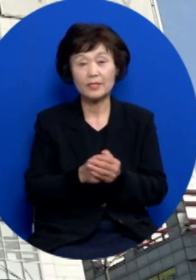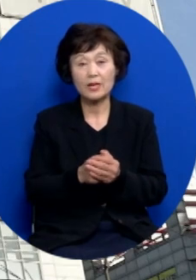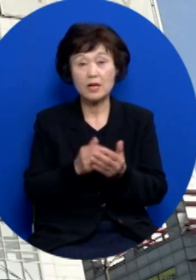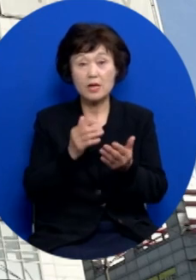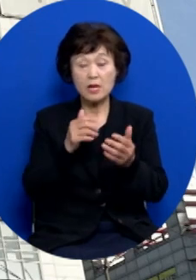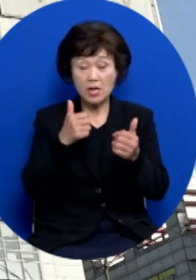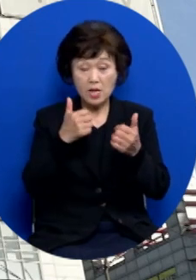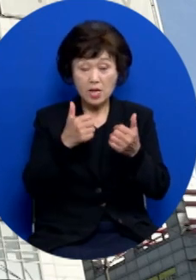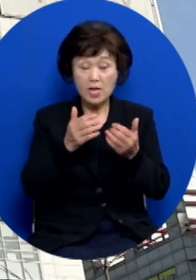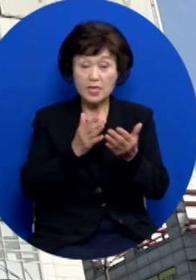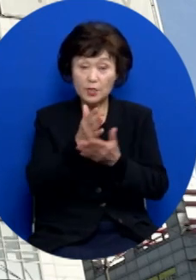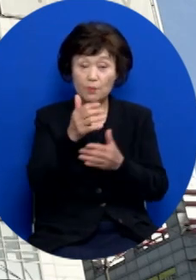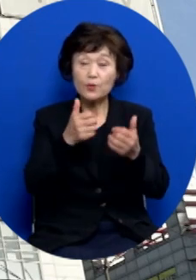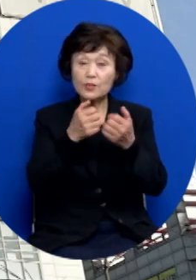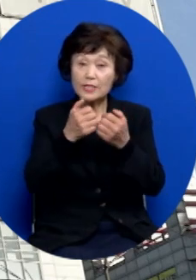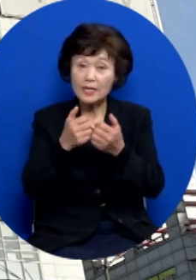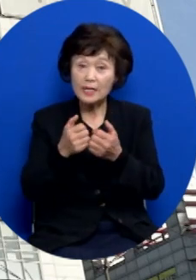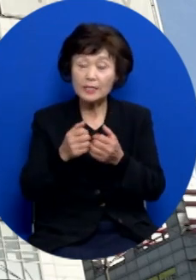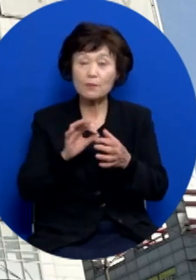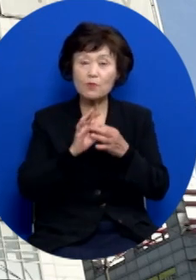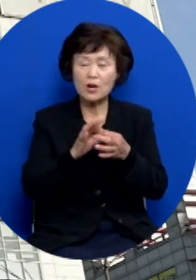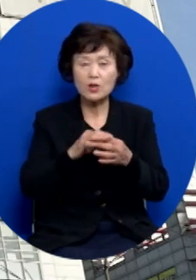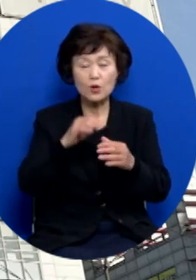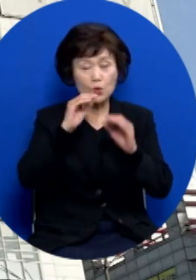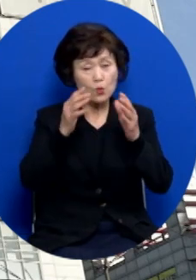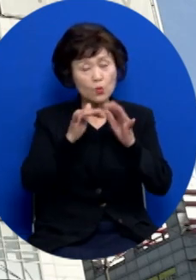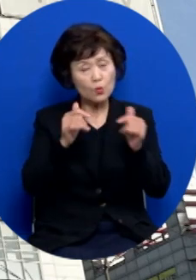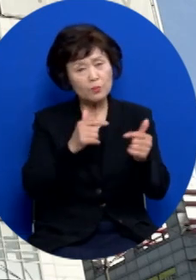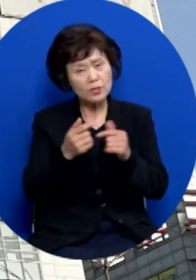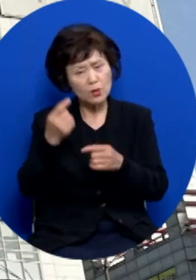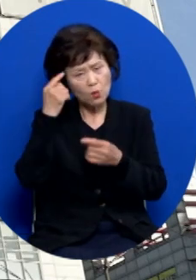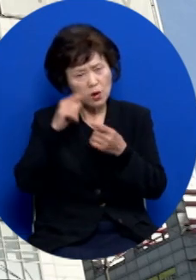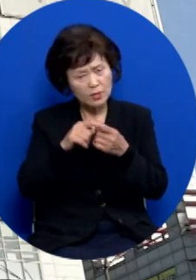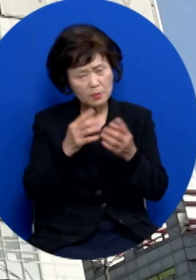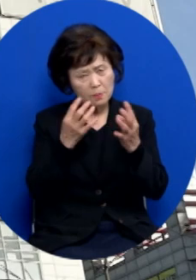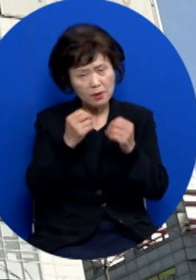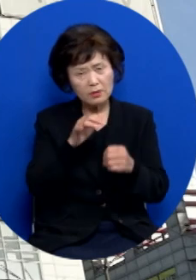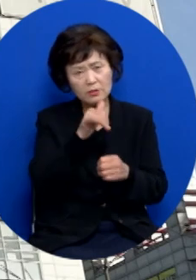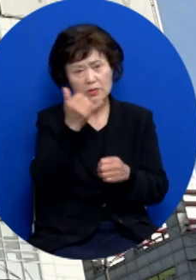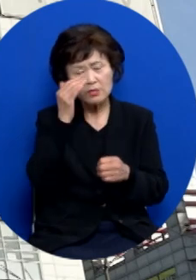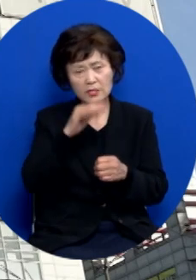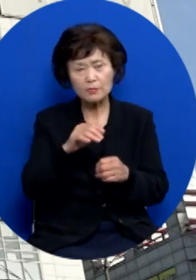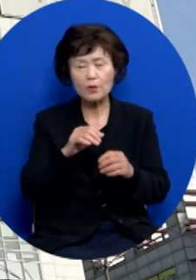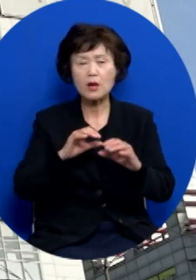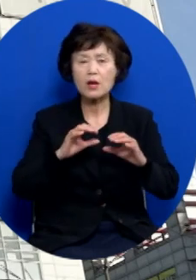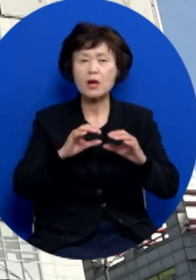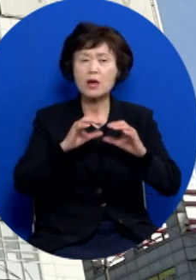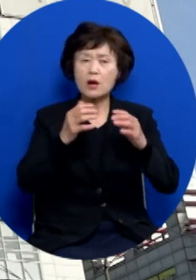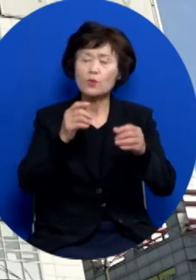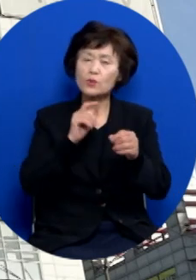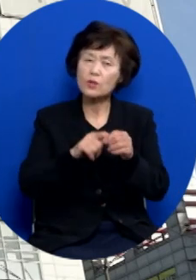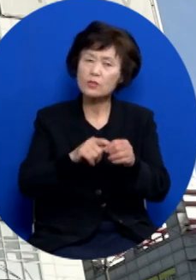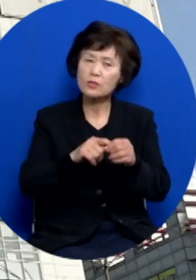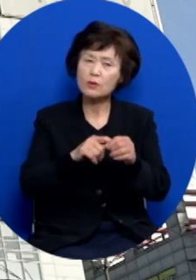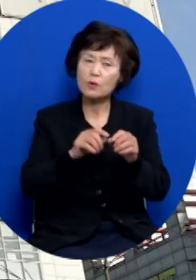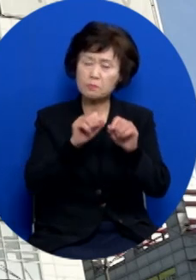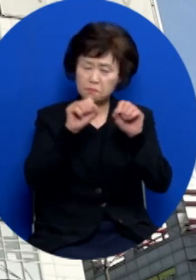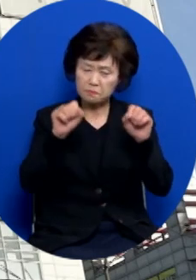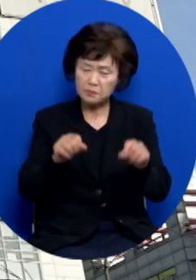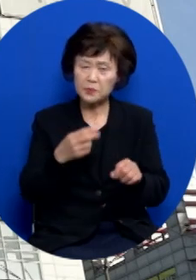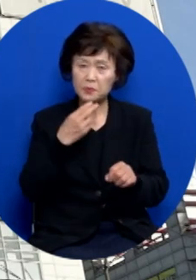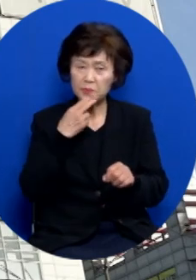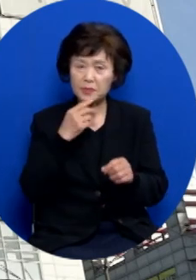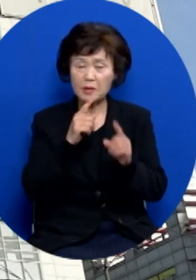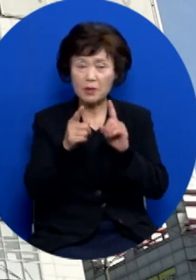상담 서비스에 관한 국민적 관심과 수요는 늘고 있지만 국가적 시스템은 갖춰지지 않았다며 현재 보건복지위원회에